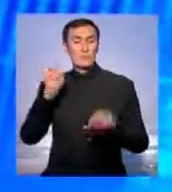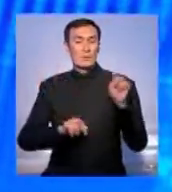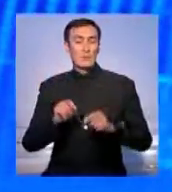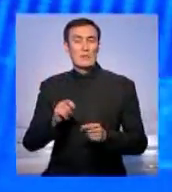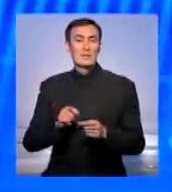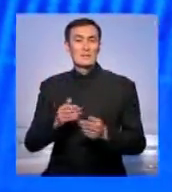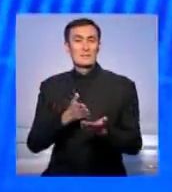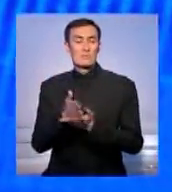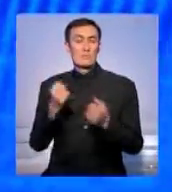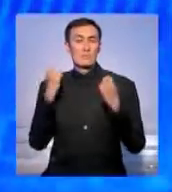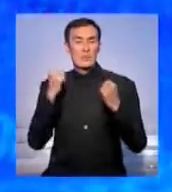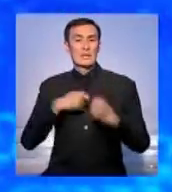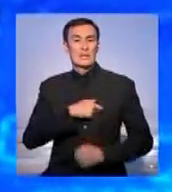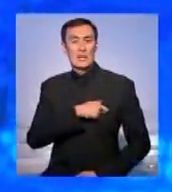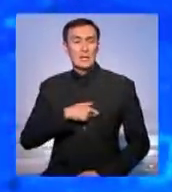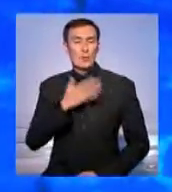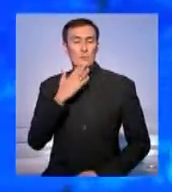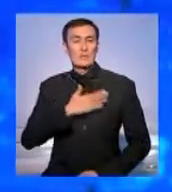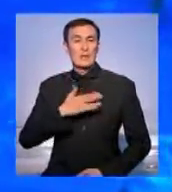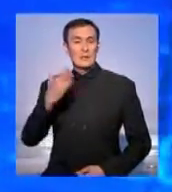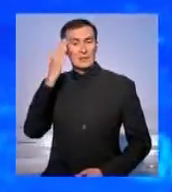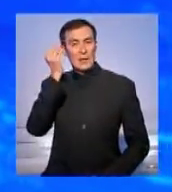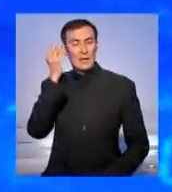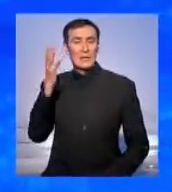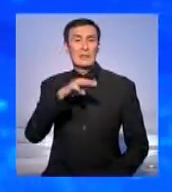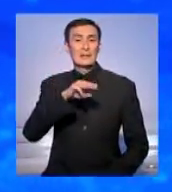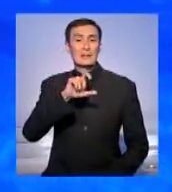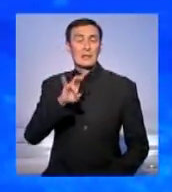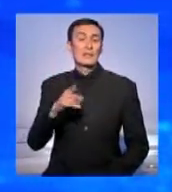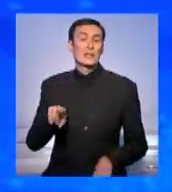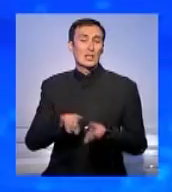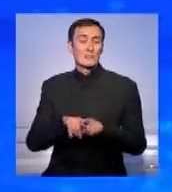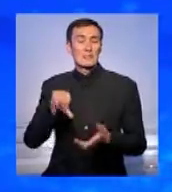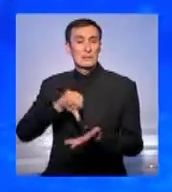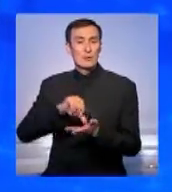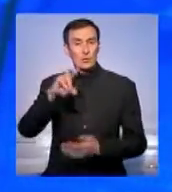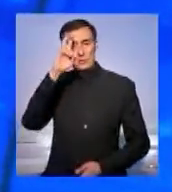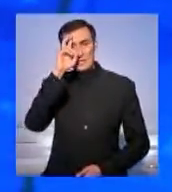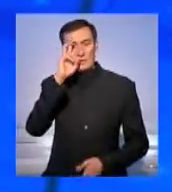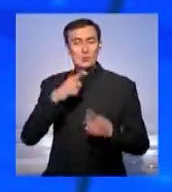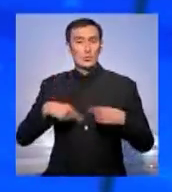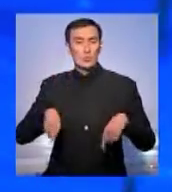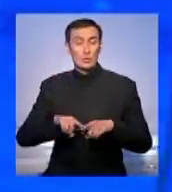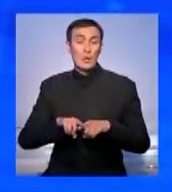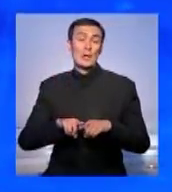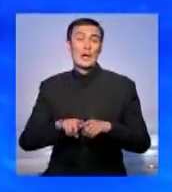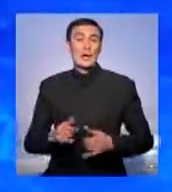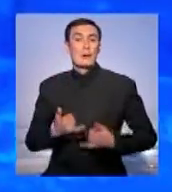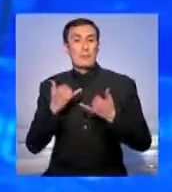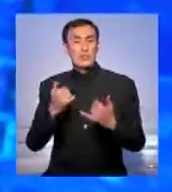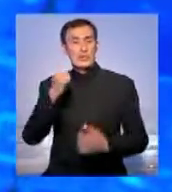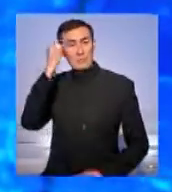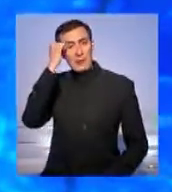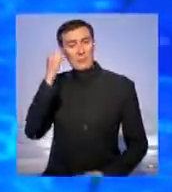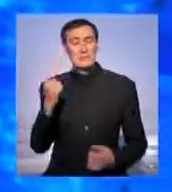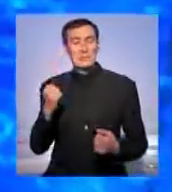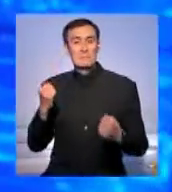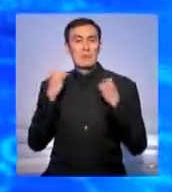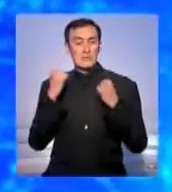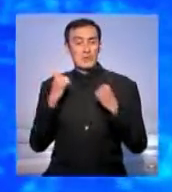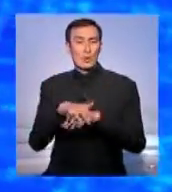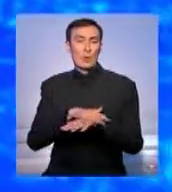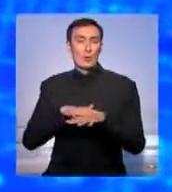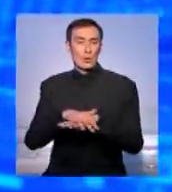заслуженные спортсмены и тренеры, поклонники таланта Дениса Тена, а также представители государственных структур. Почтить память спортсмена